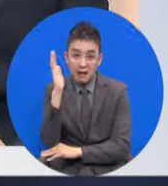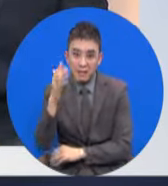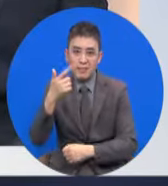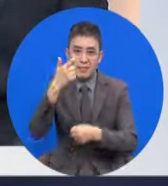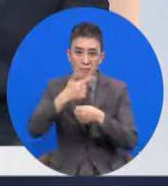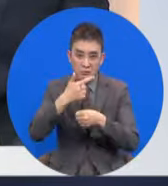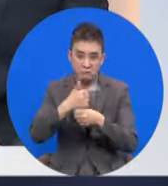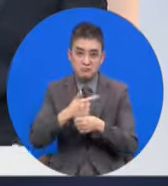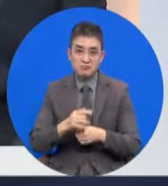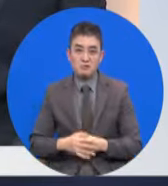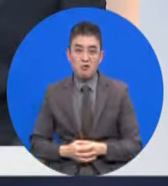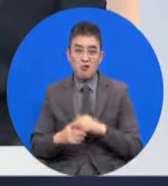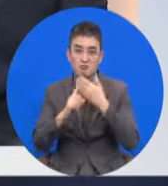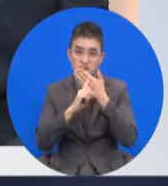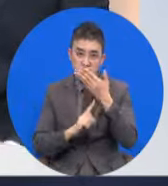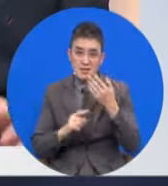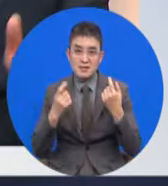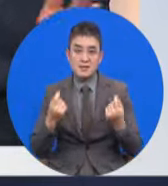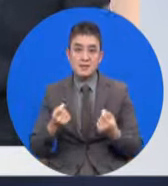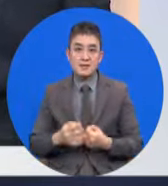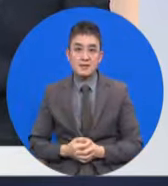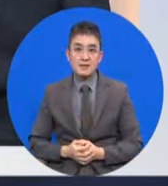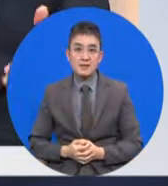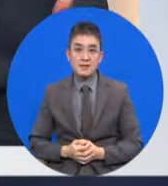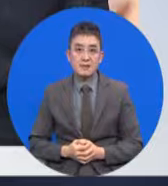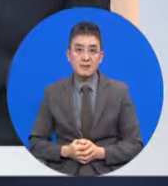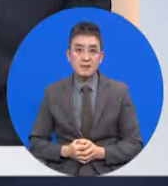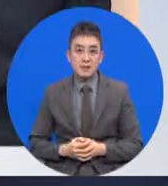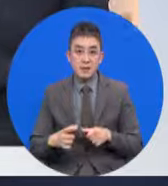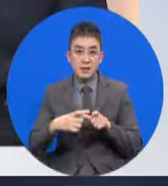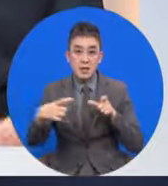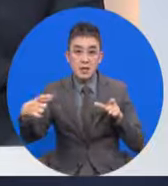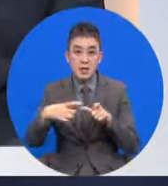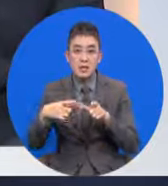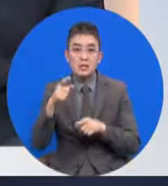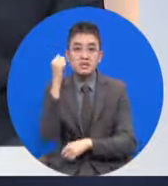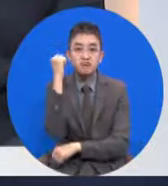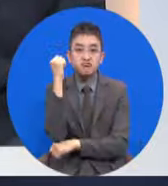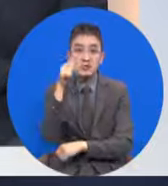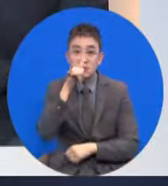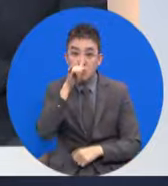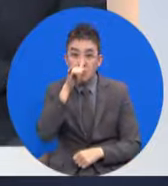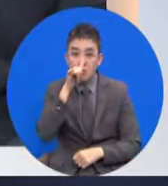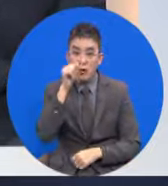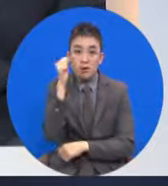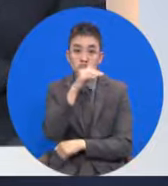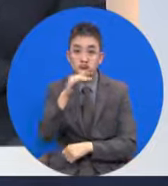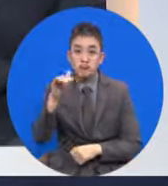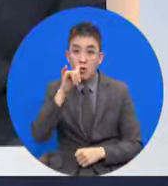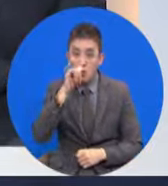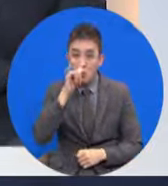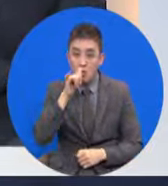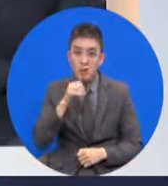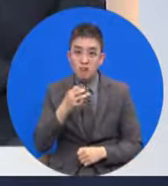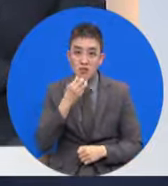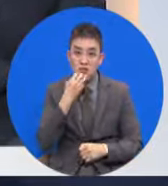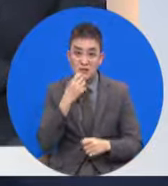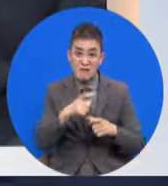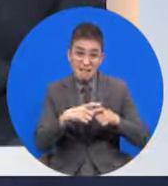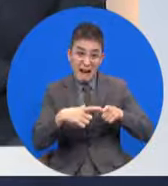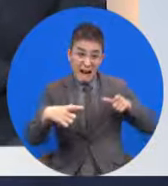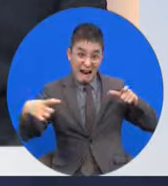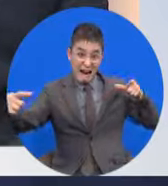남양주도 그렇고 구리도 그렇고 도대체 어느 범위까지 어느 방식으로 행정개편을 해서 서울을 확대하겠다는